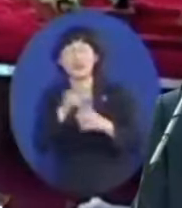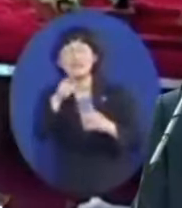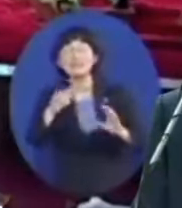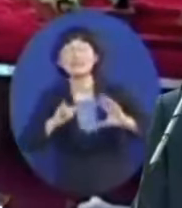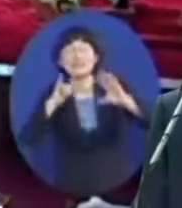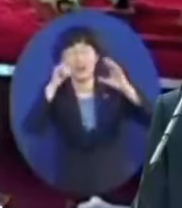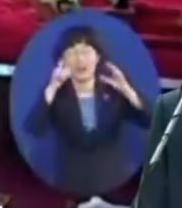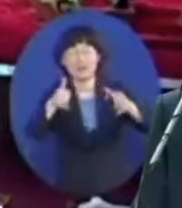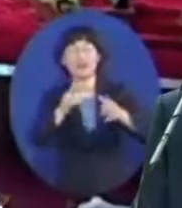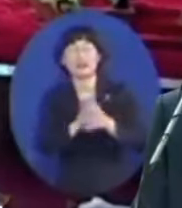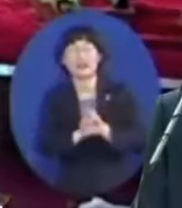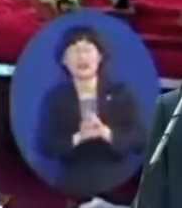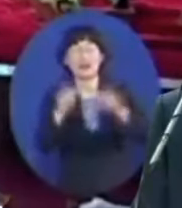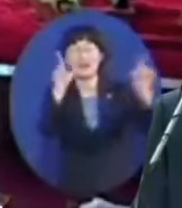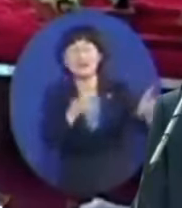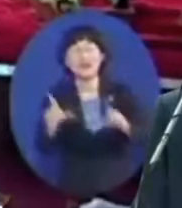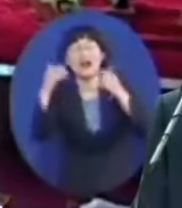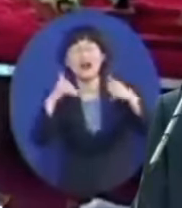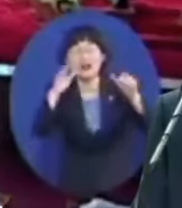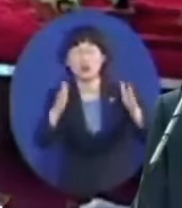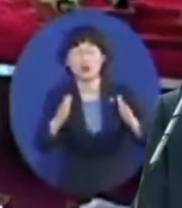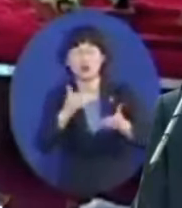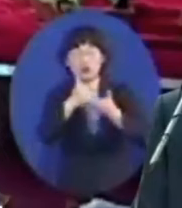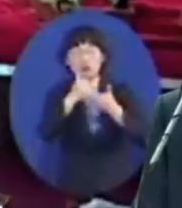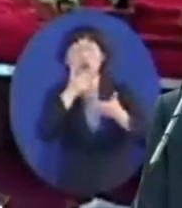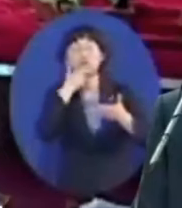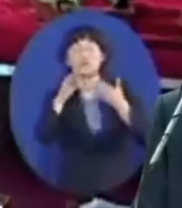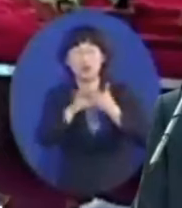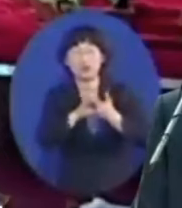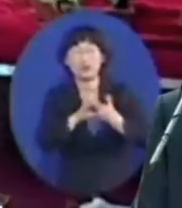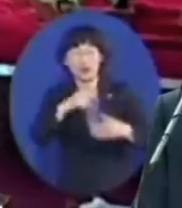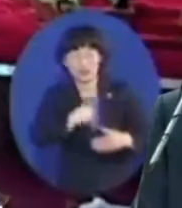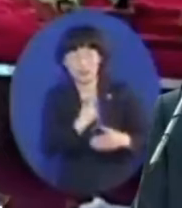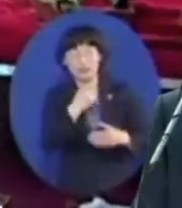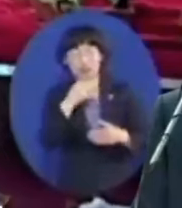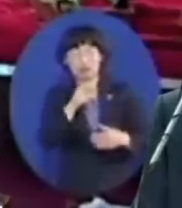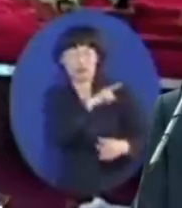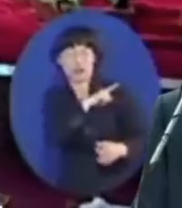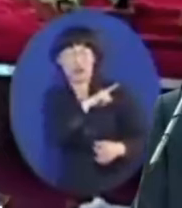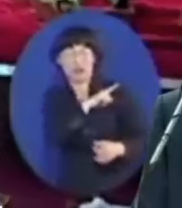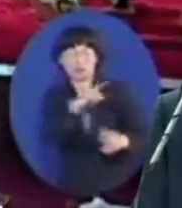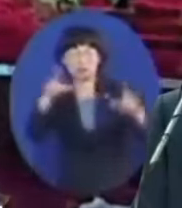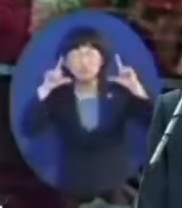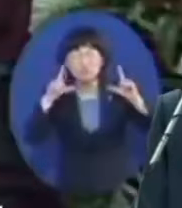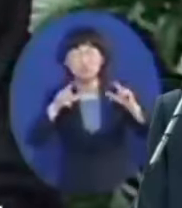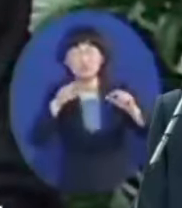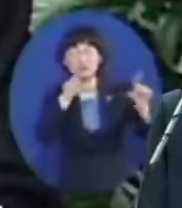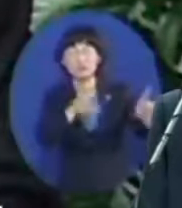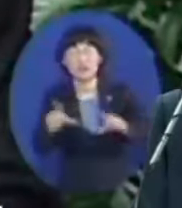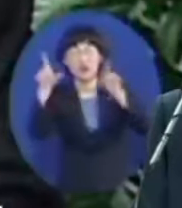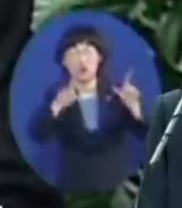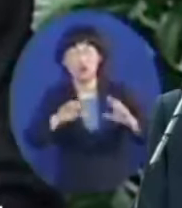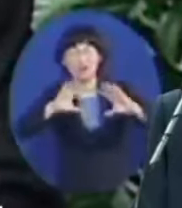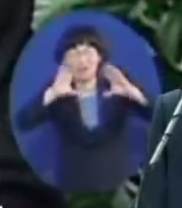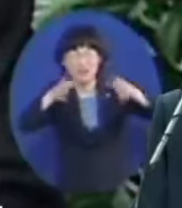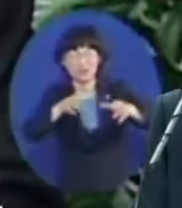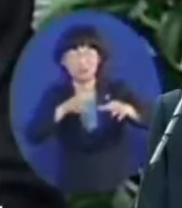세상에 살아갈 동안에 주님이 없으면 자기 제일주의로 살고 세상을 따라